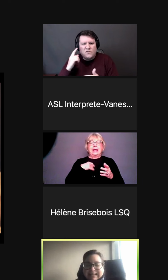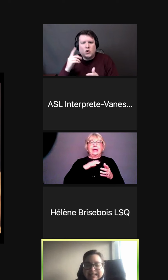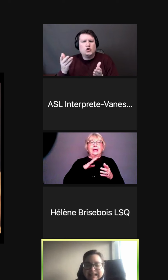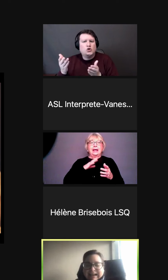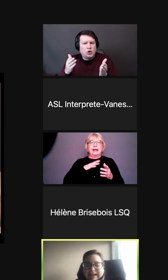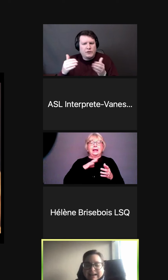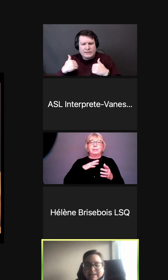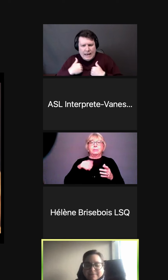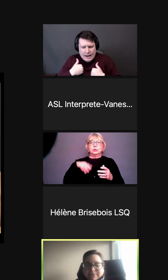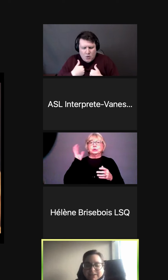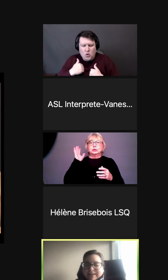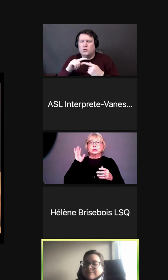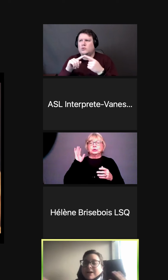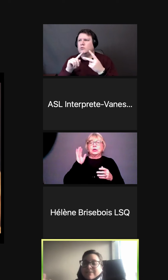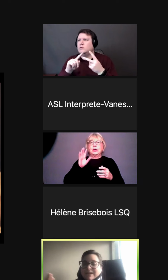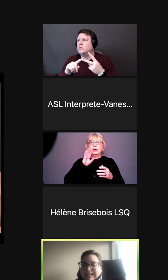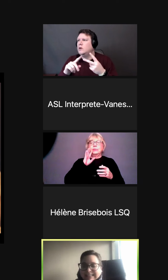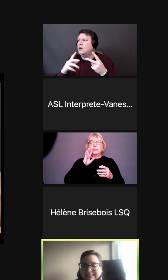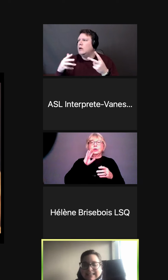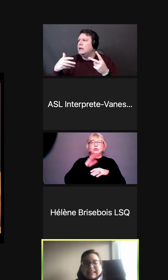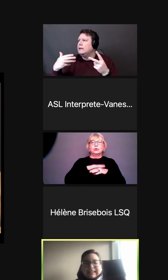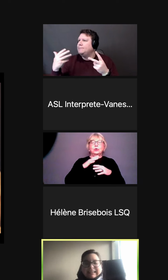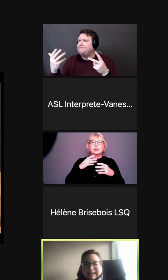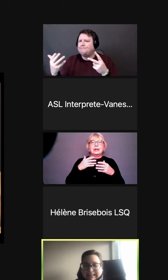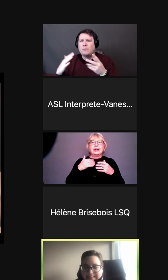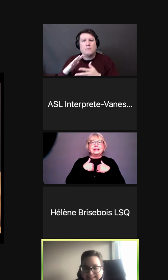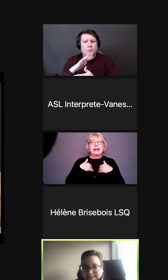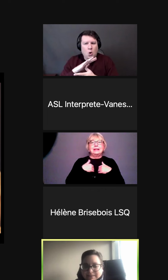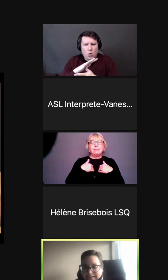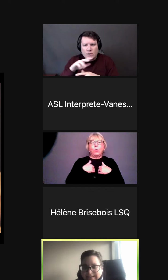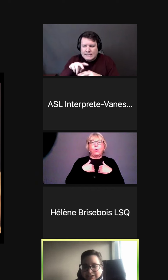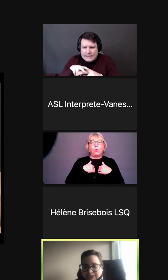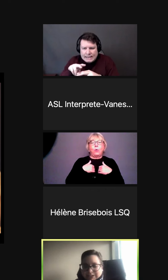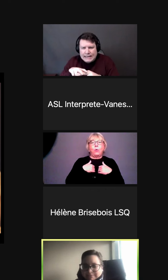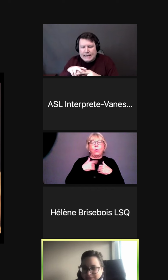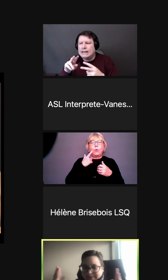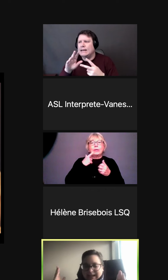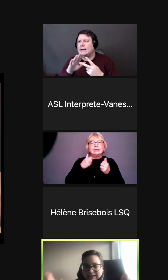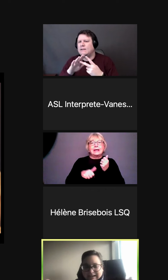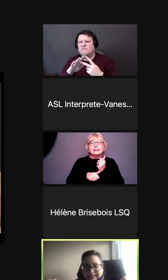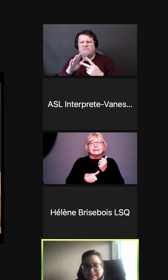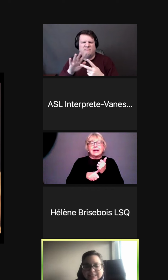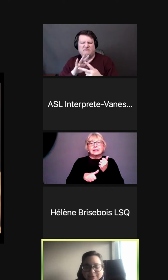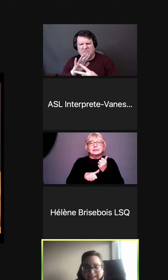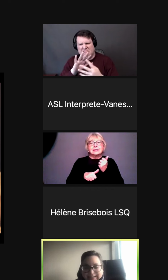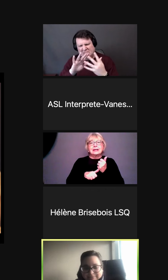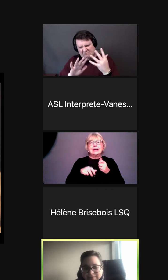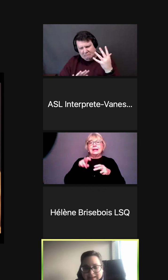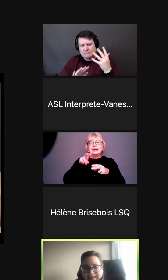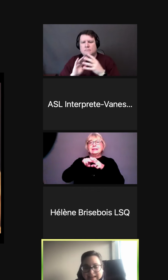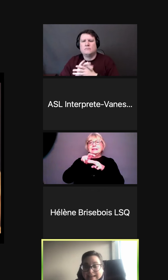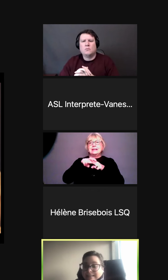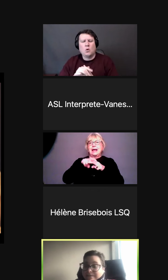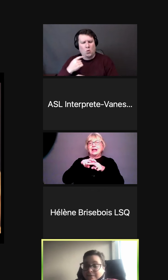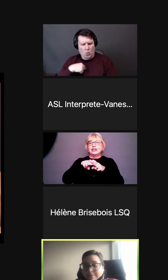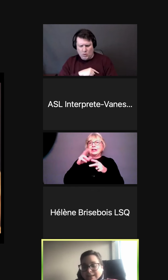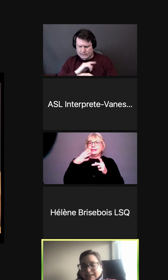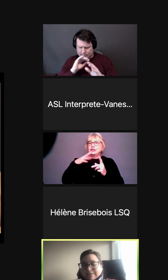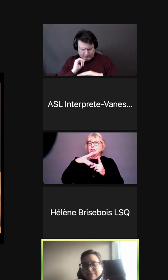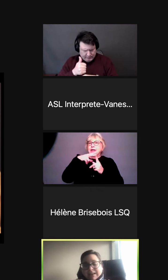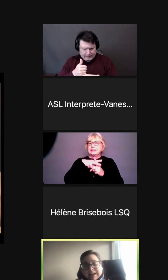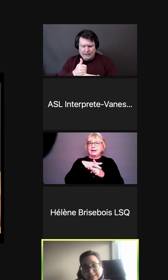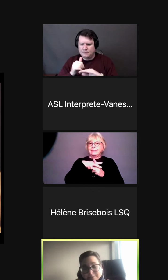Par exemple, nous avons parlé à des animaux d'assistance et des sièges réservés. Donc, nous avions